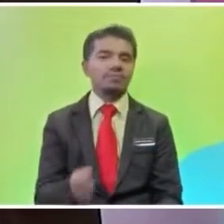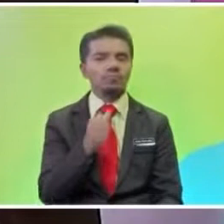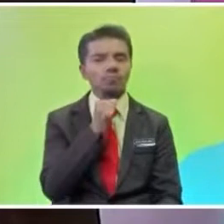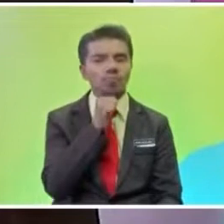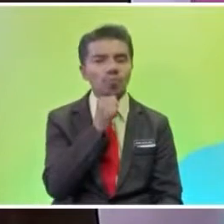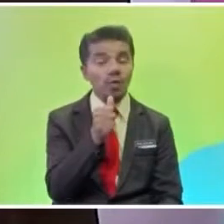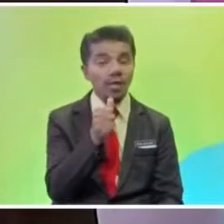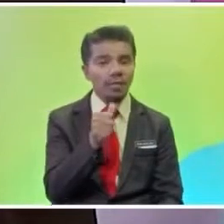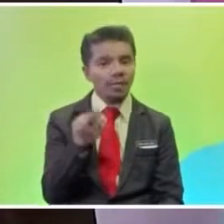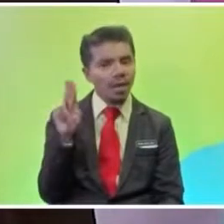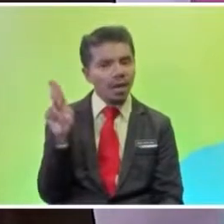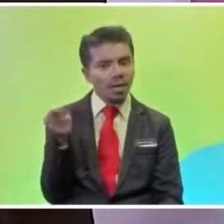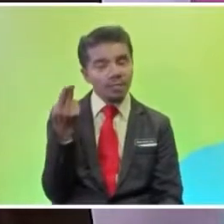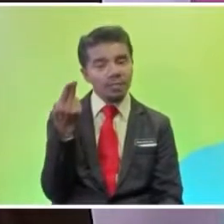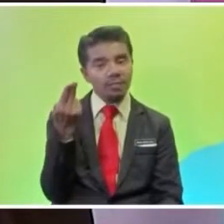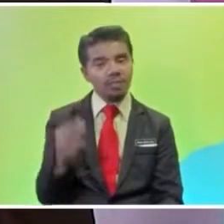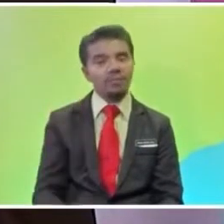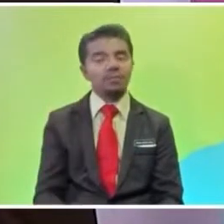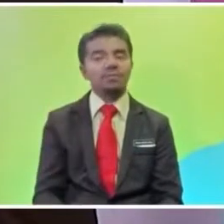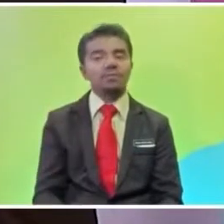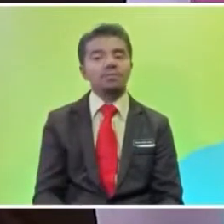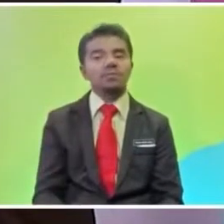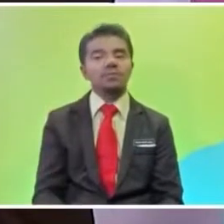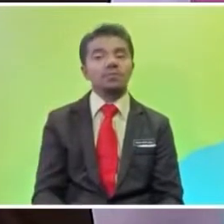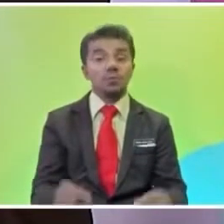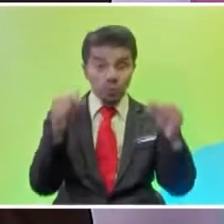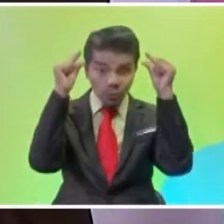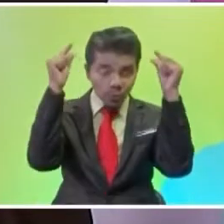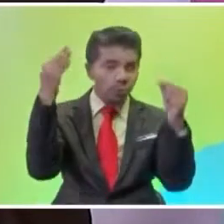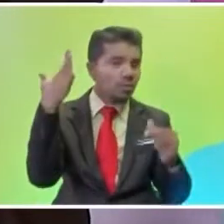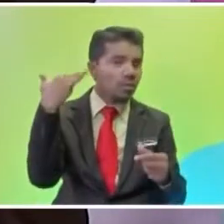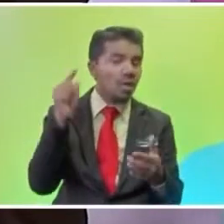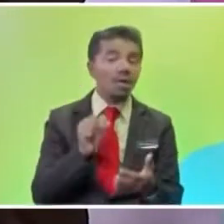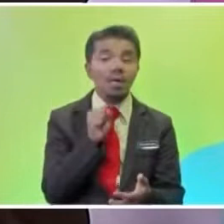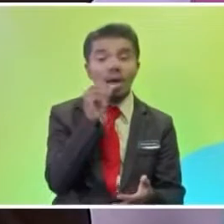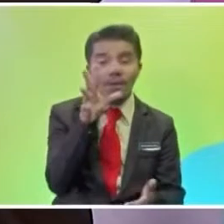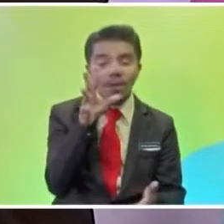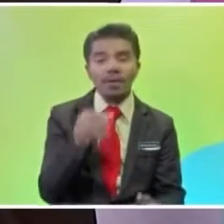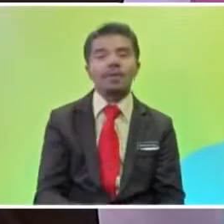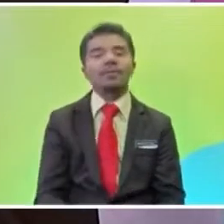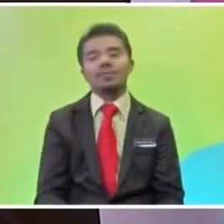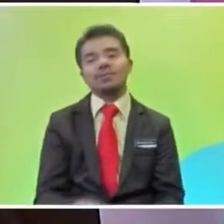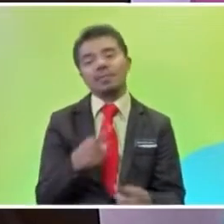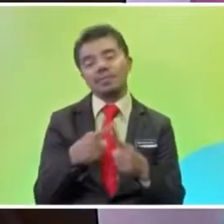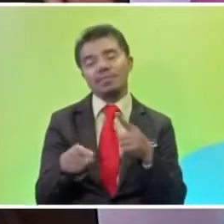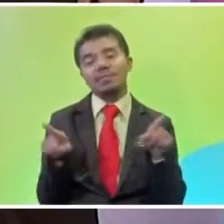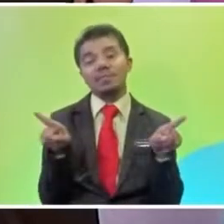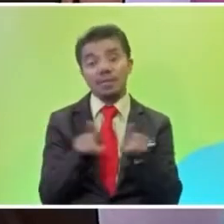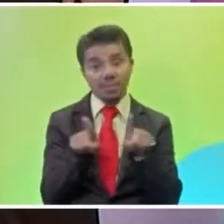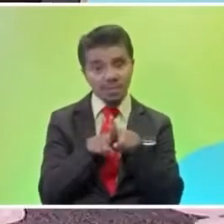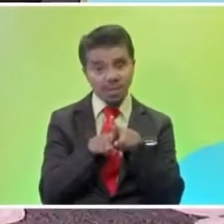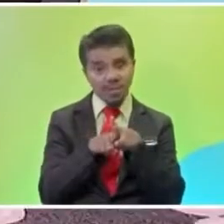kepada semata-mata mendengar guru memberi penerangan tapi berpusatkan kepada murid sepenuhnya dia dalam kelas gitu